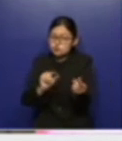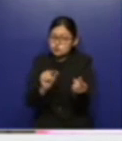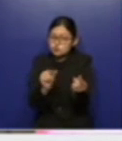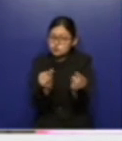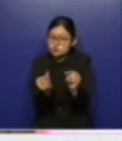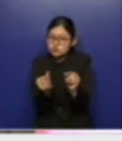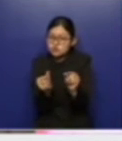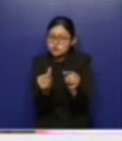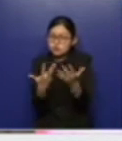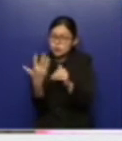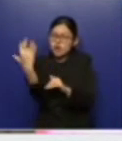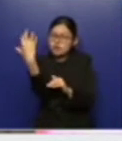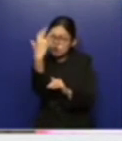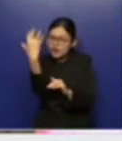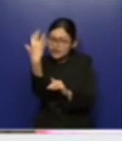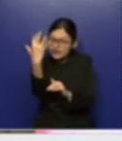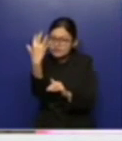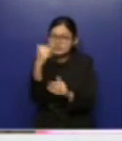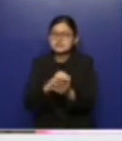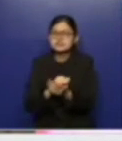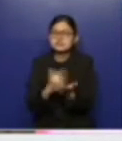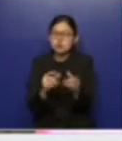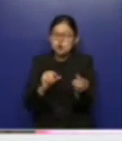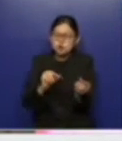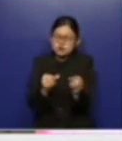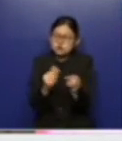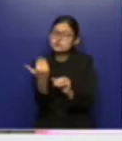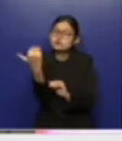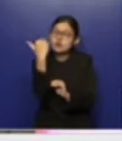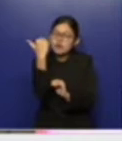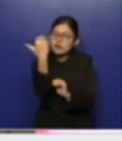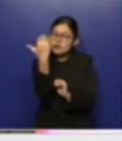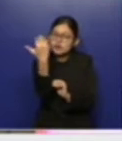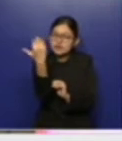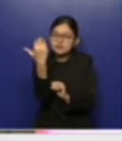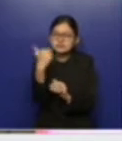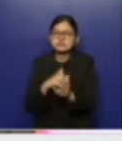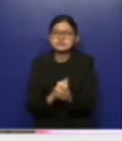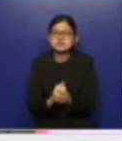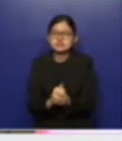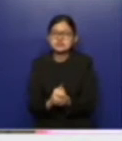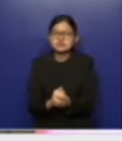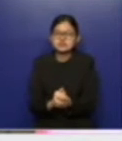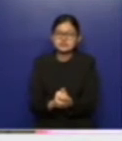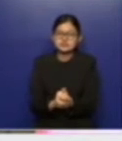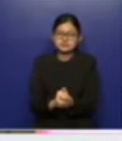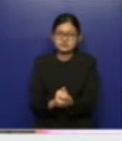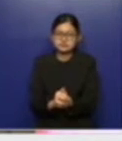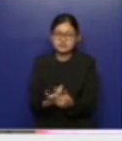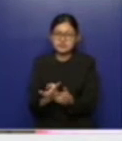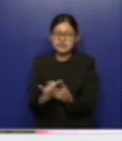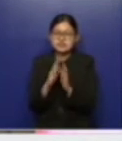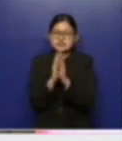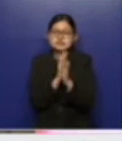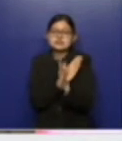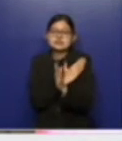เสียงหรือโทรทัศน์หรือวิทยุโทรทัศน์เสียงธรรมของหลวงตามหา